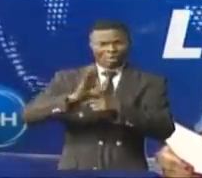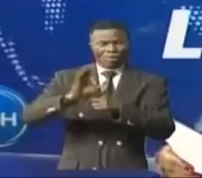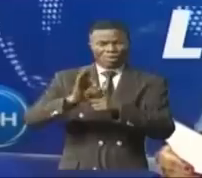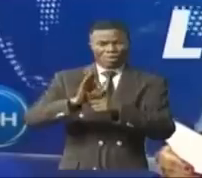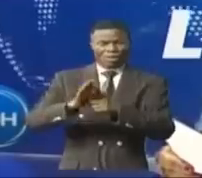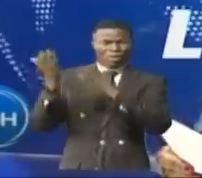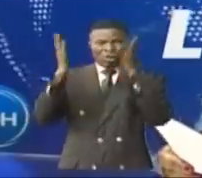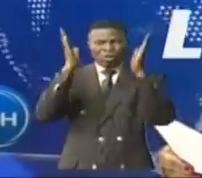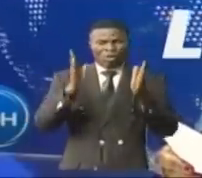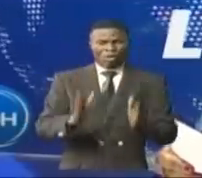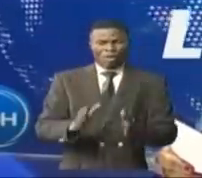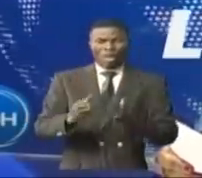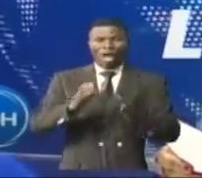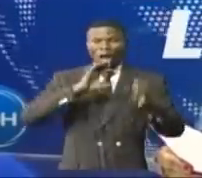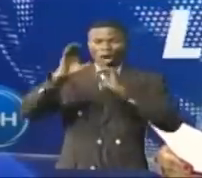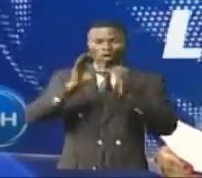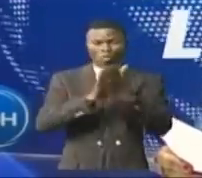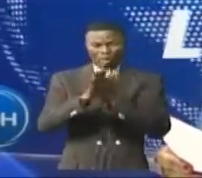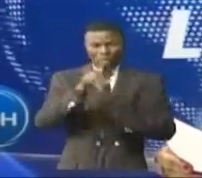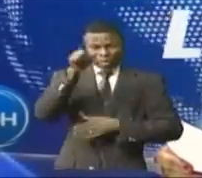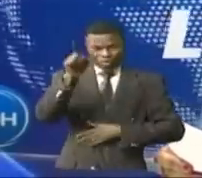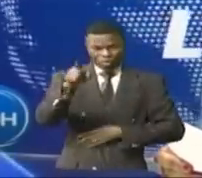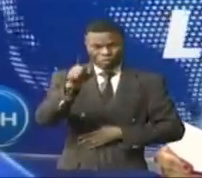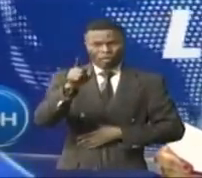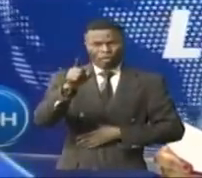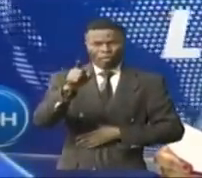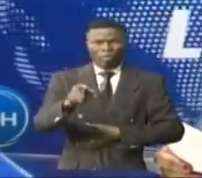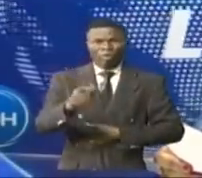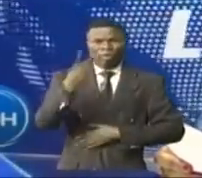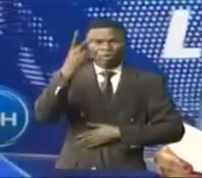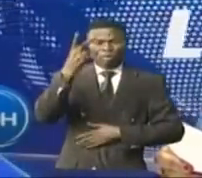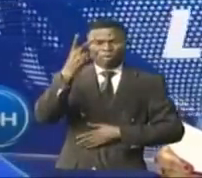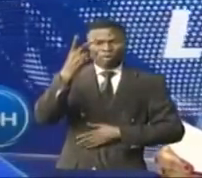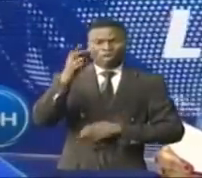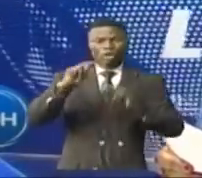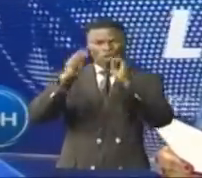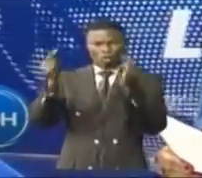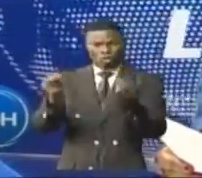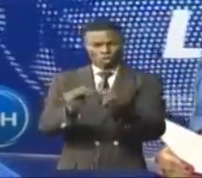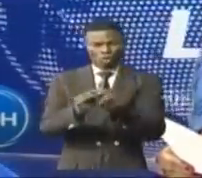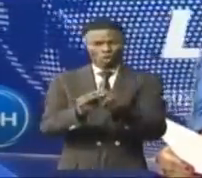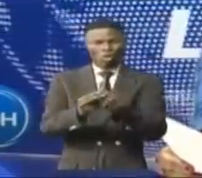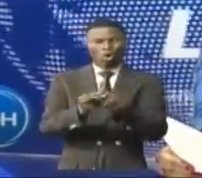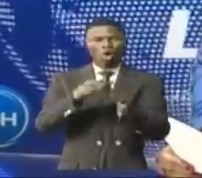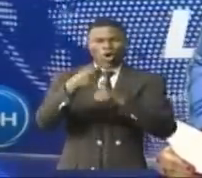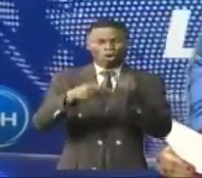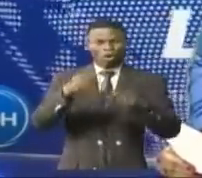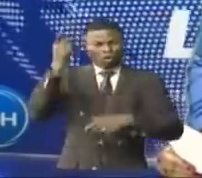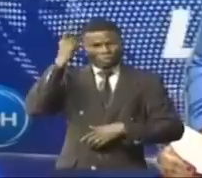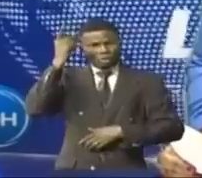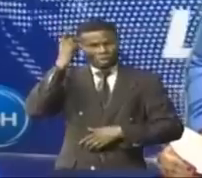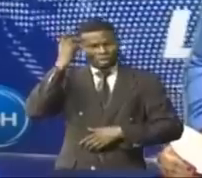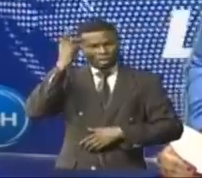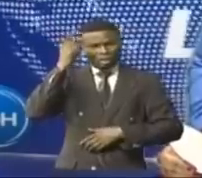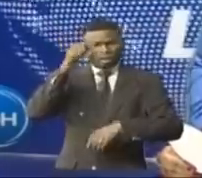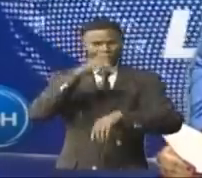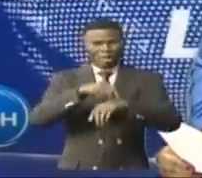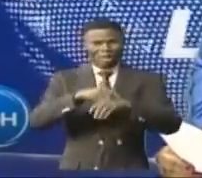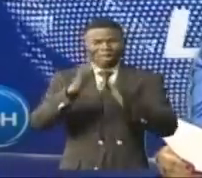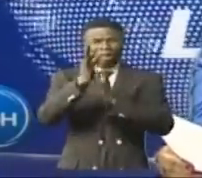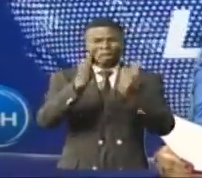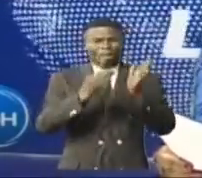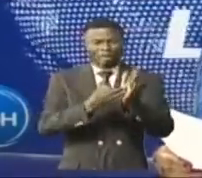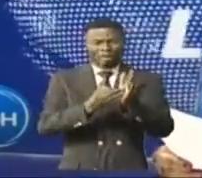business, cette annonce vous concerne. Les deux premières classes vont s'ouvrir à Kinshasa à partir du